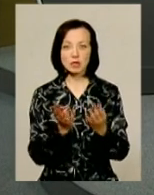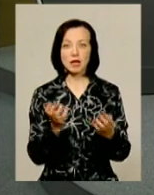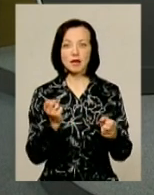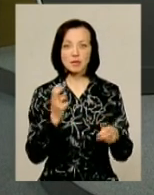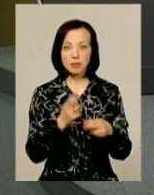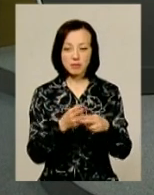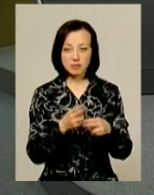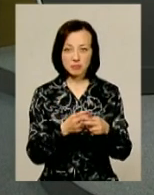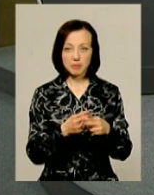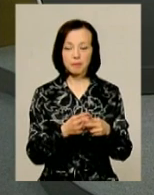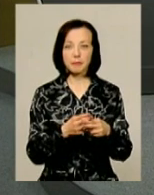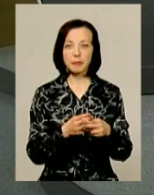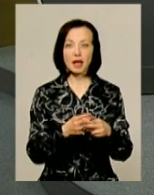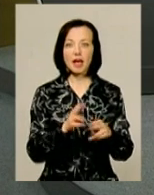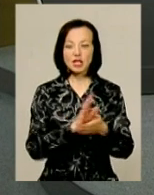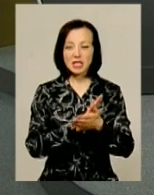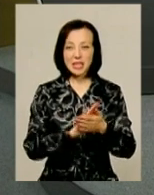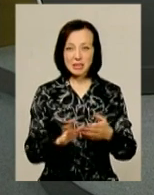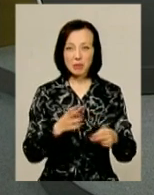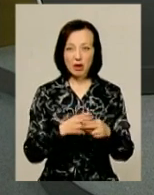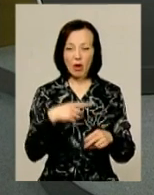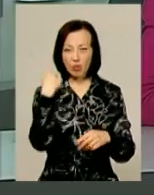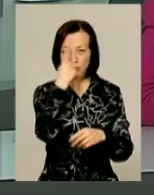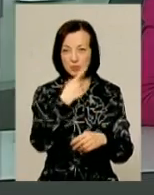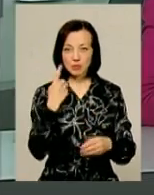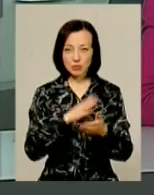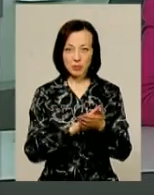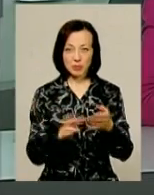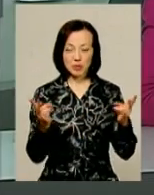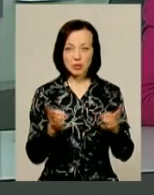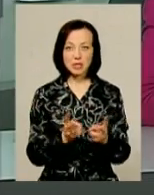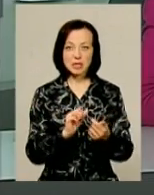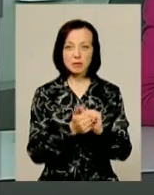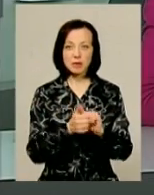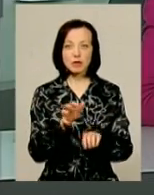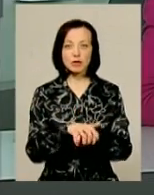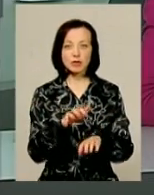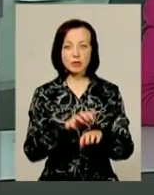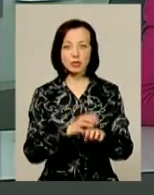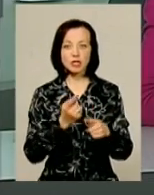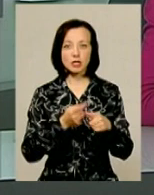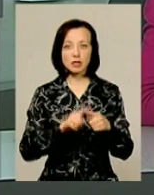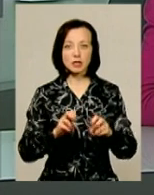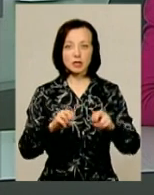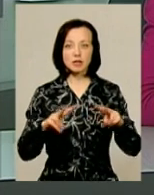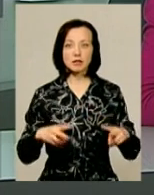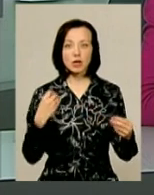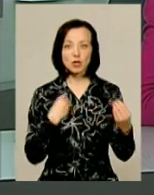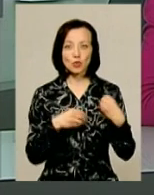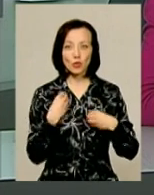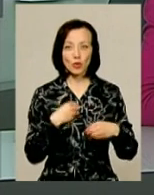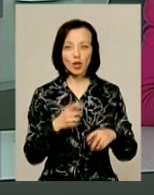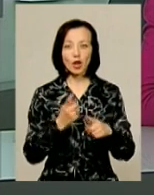дисбар'єри, персонал, щоб дотримувався особистої гігієни, змінне взуття, спецодяг.